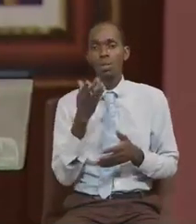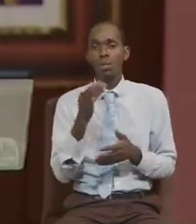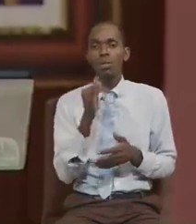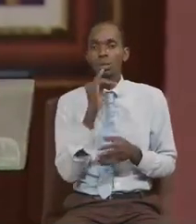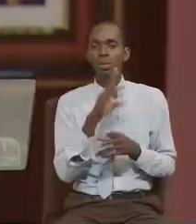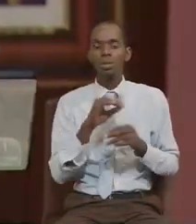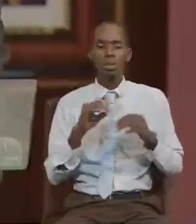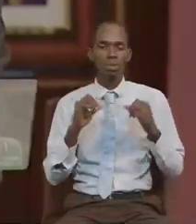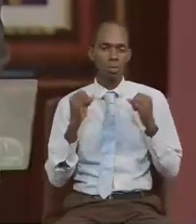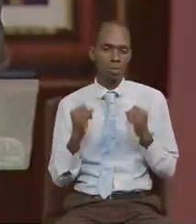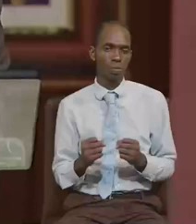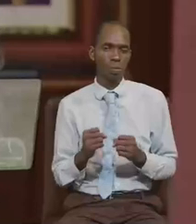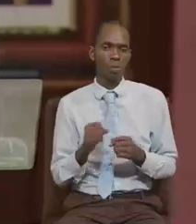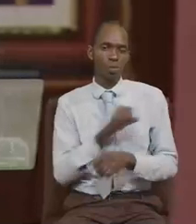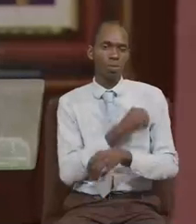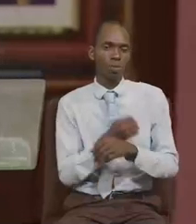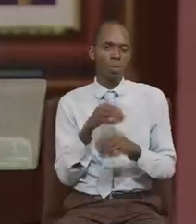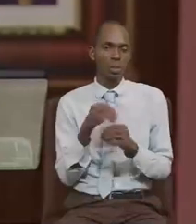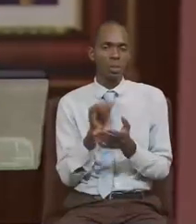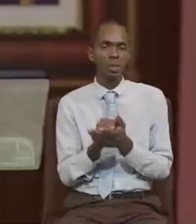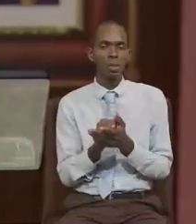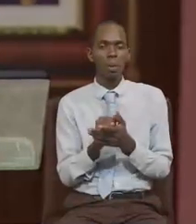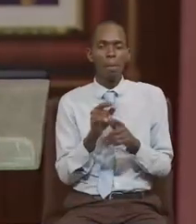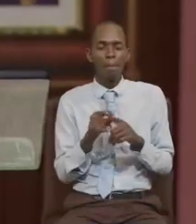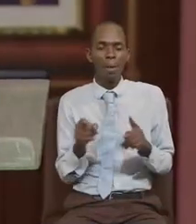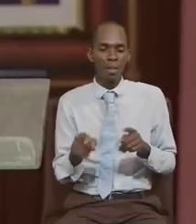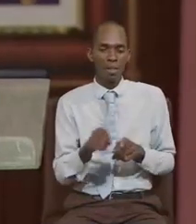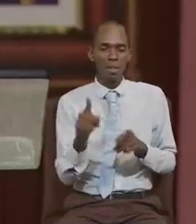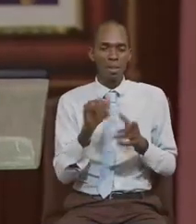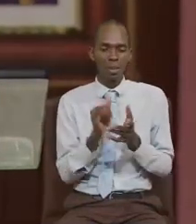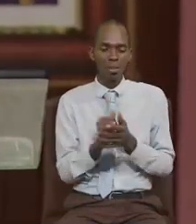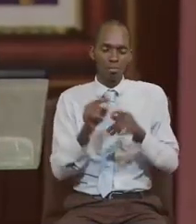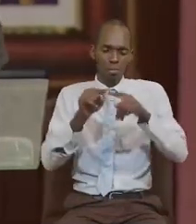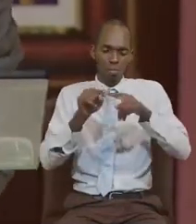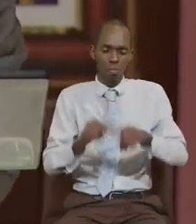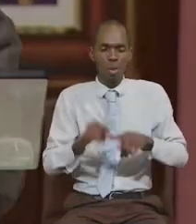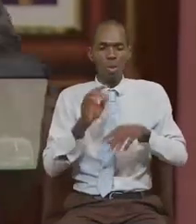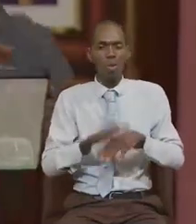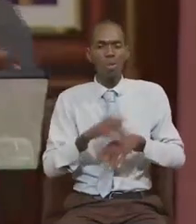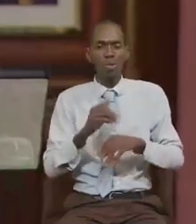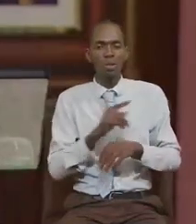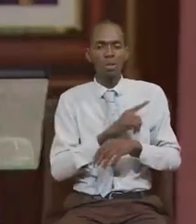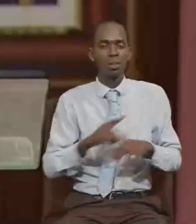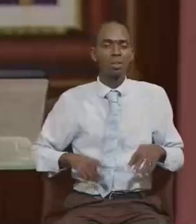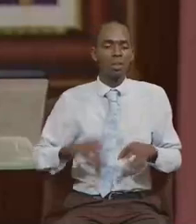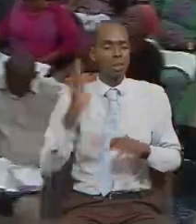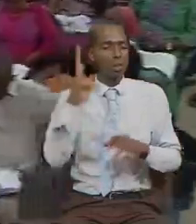Mais, ceux qui se confient en l'Éternel renouvellent leur